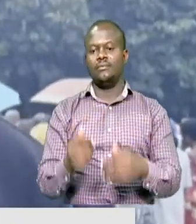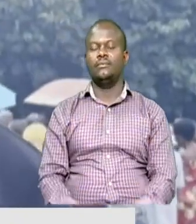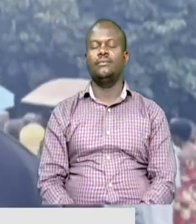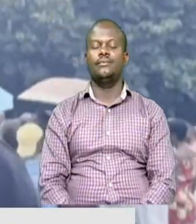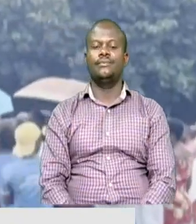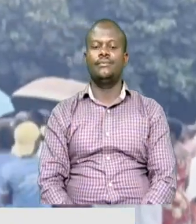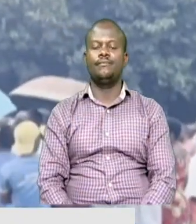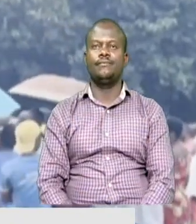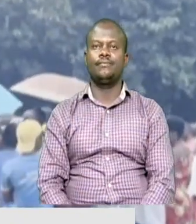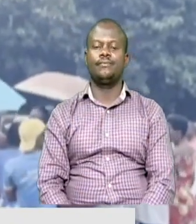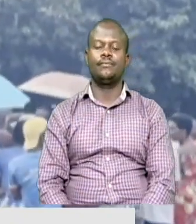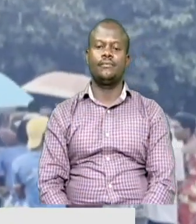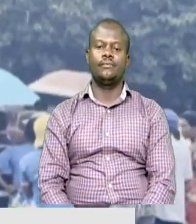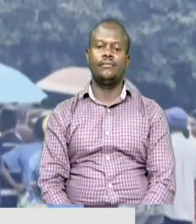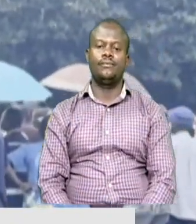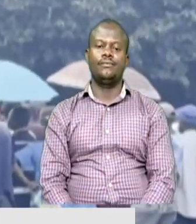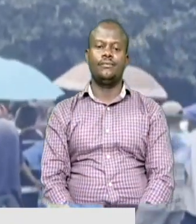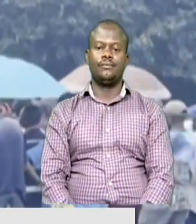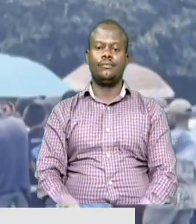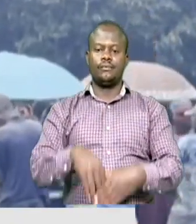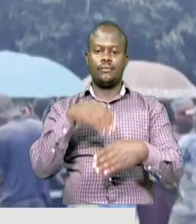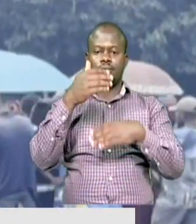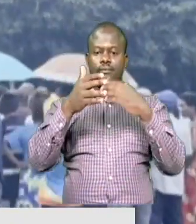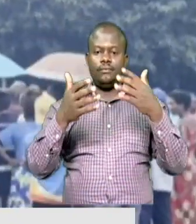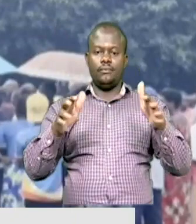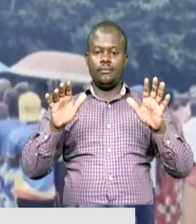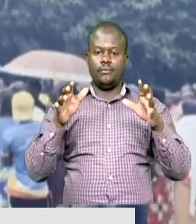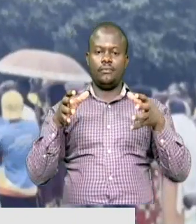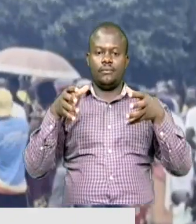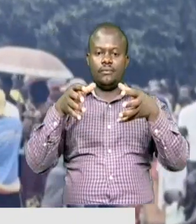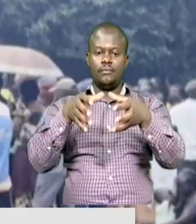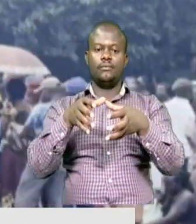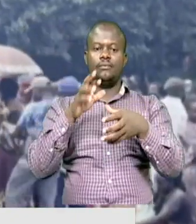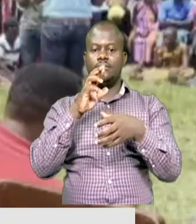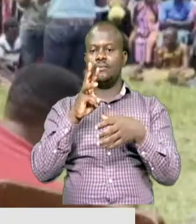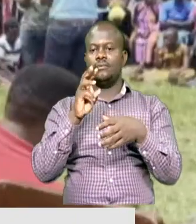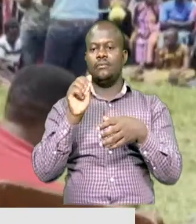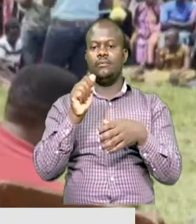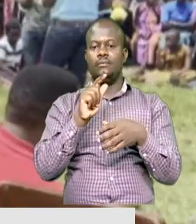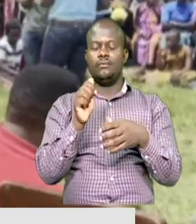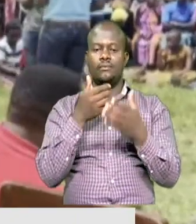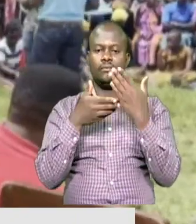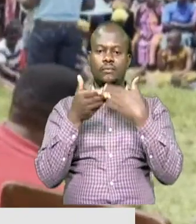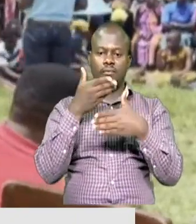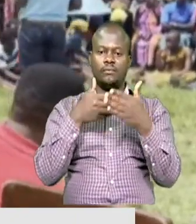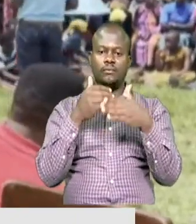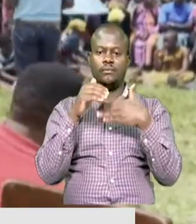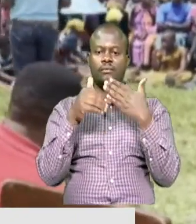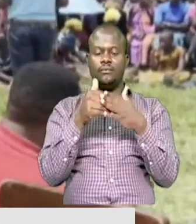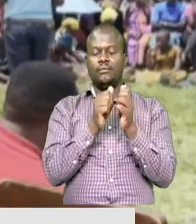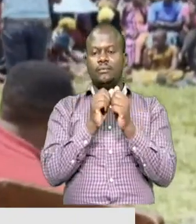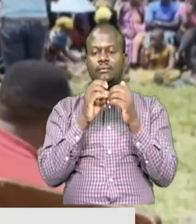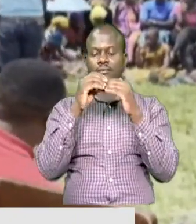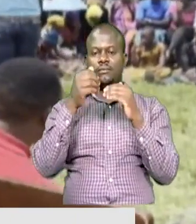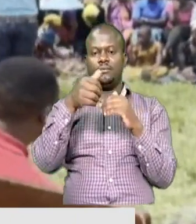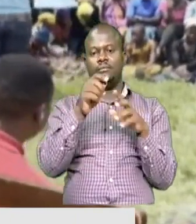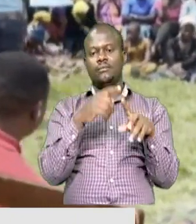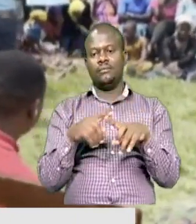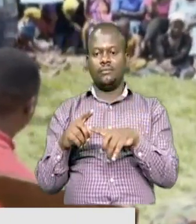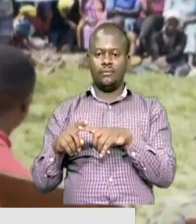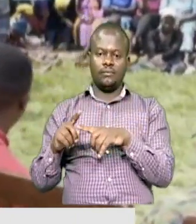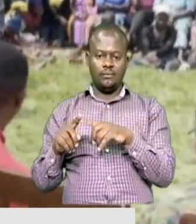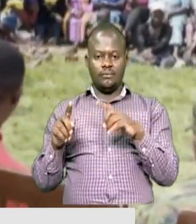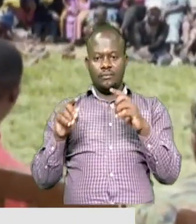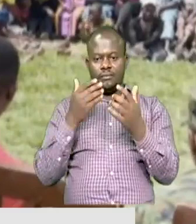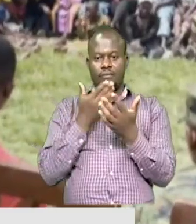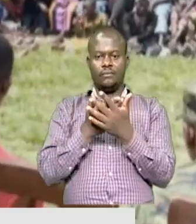gusoza umuganda abaturage bahuriye ku kibuga cya Rwaza aho bari kuganira n'abayobozi babo batandukanye aho